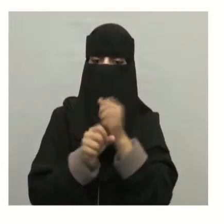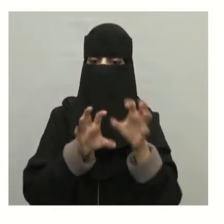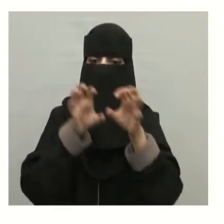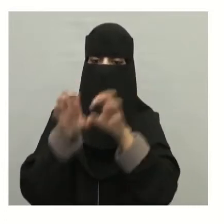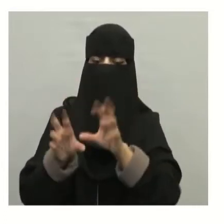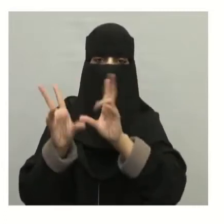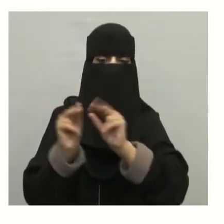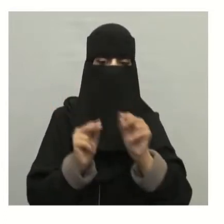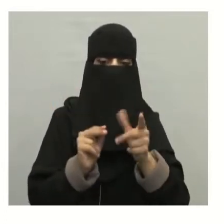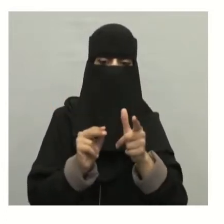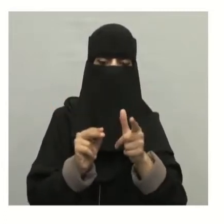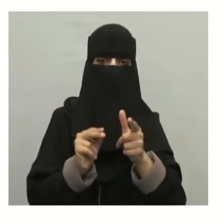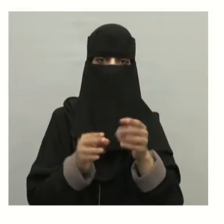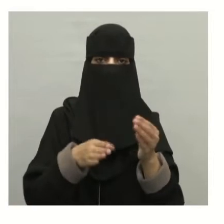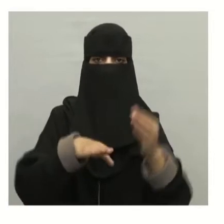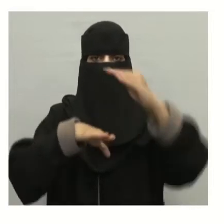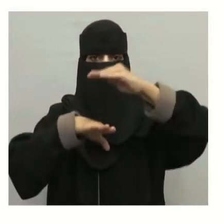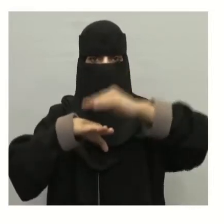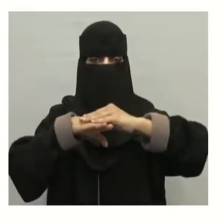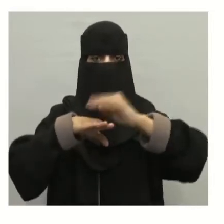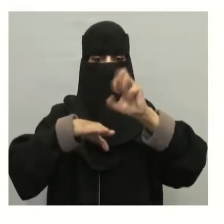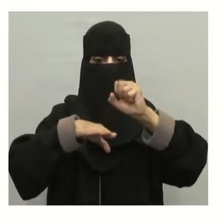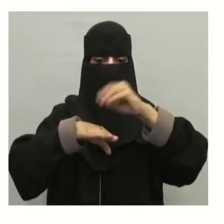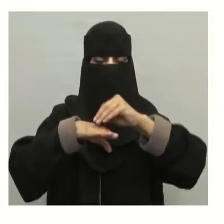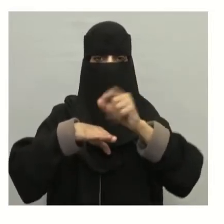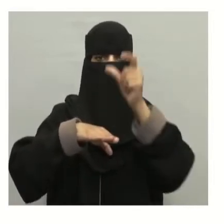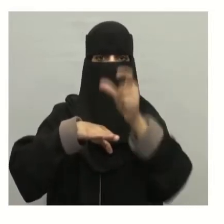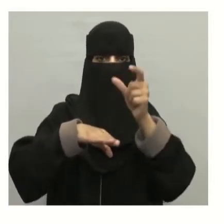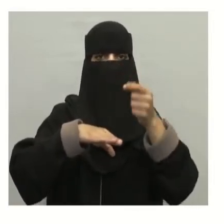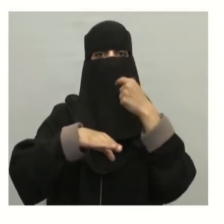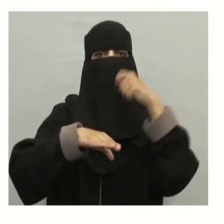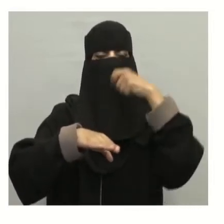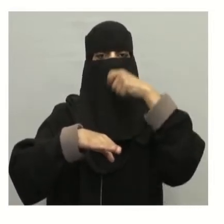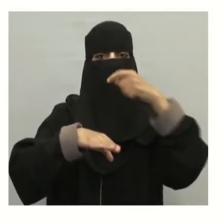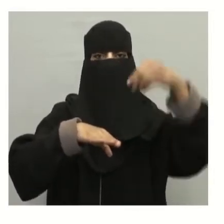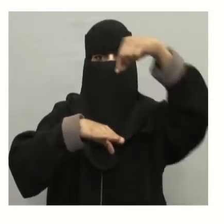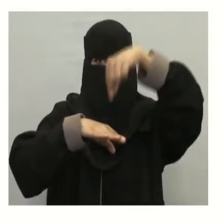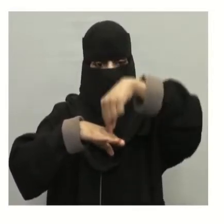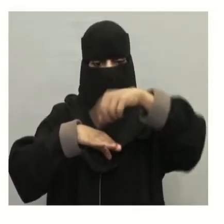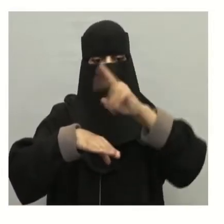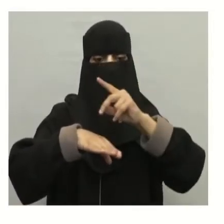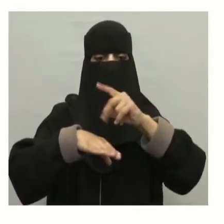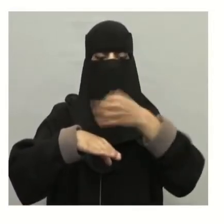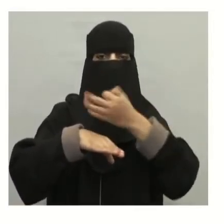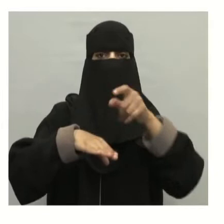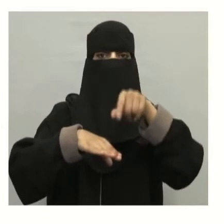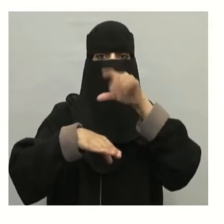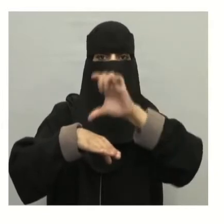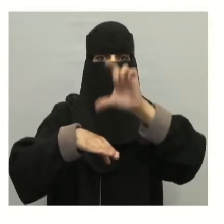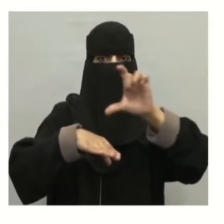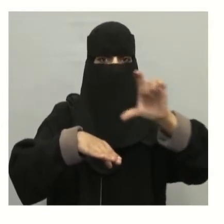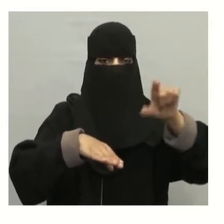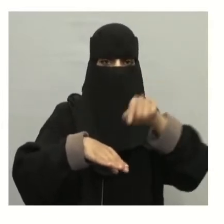المحتويات مثل حامل الصابون، أدوات تنظيف الأسنان، أدوات الحلاقة، كلاها تحتاج